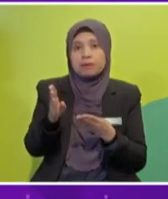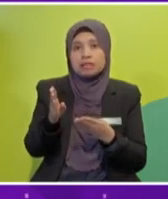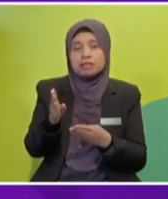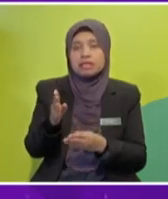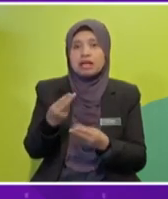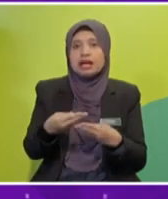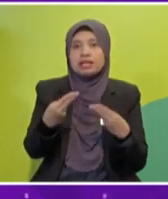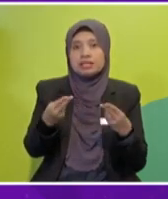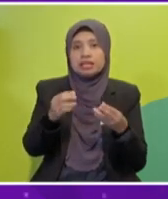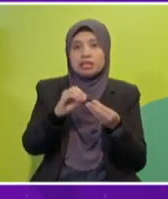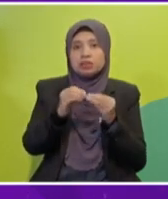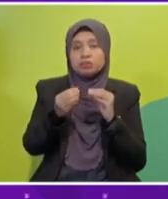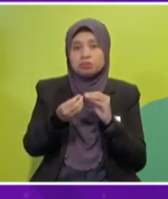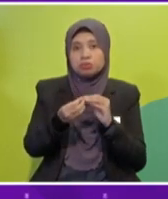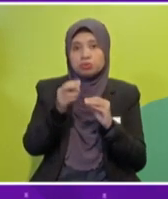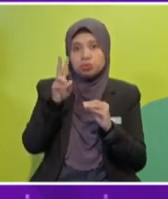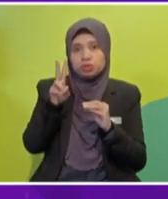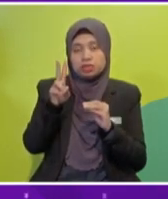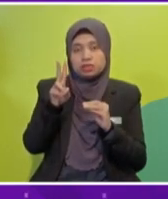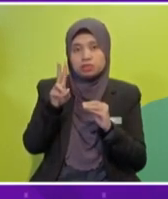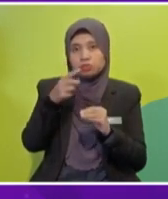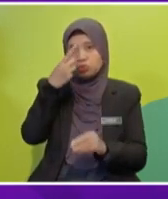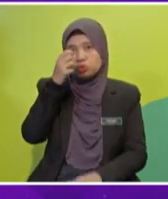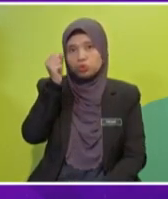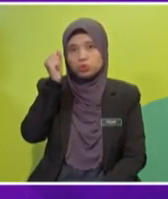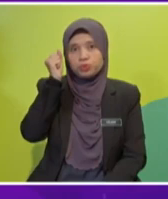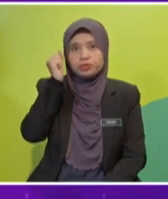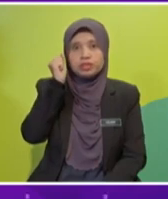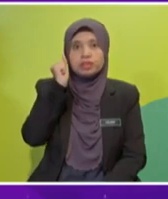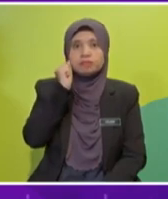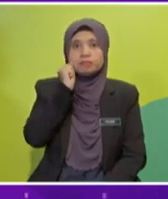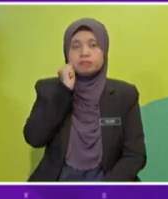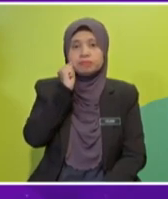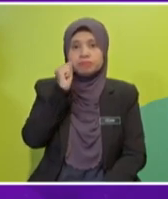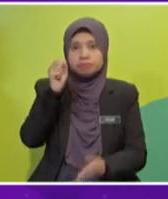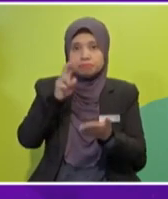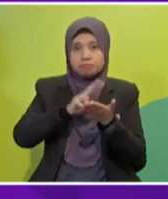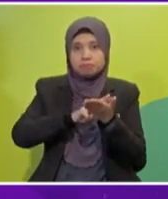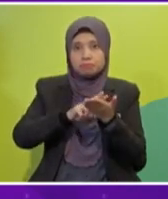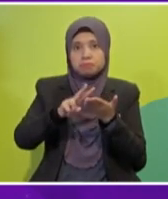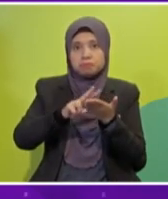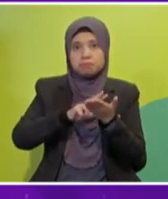okay, baiklah. Yang kedua saya nak tanya semula Sufi. Okey, yang kedua apa dia Sufi? Membaca?